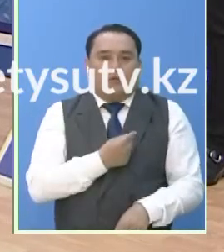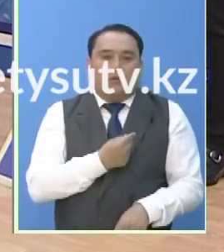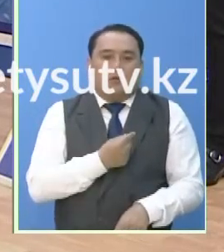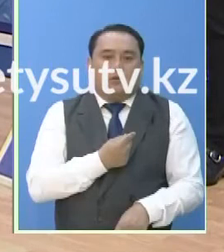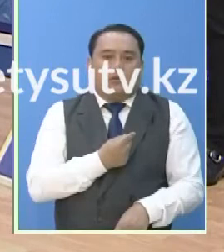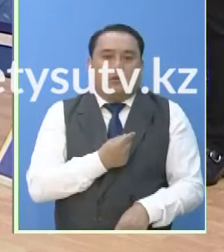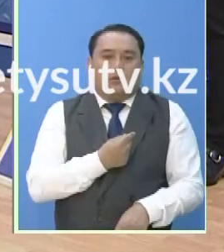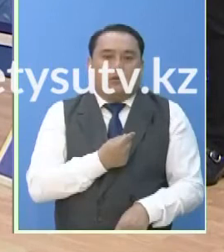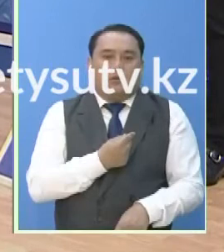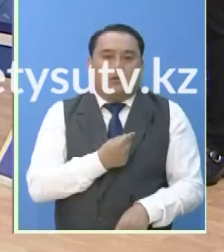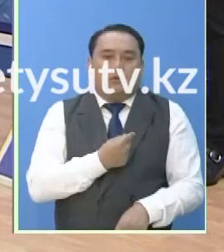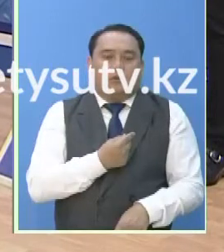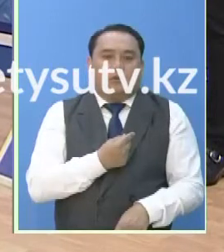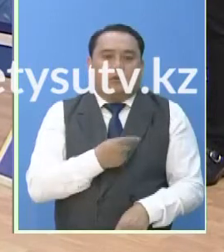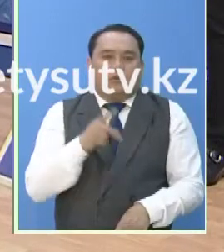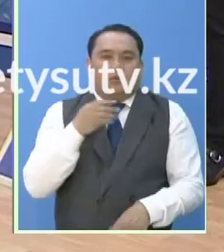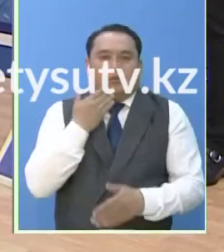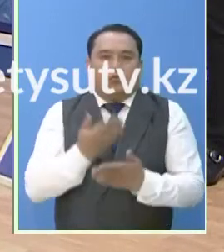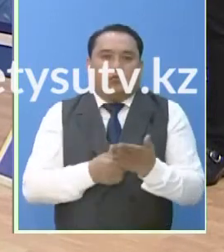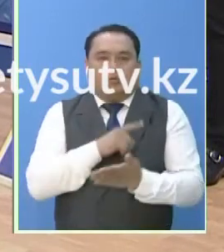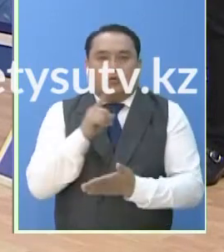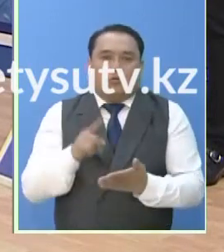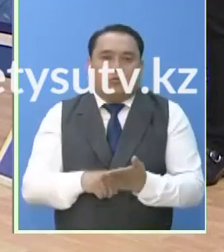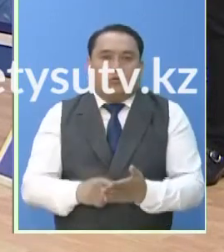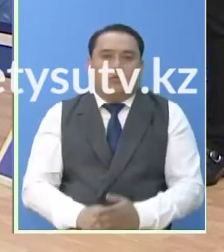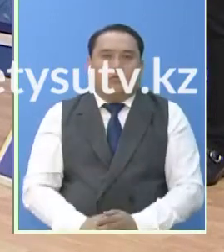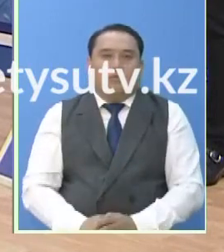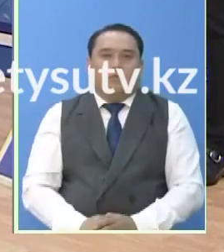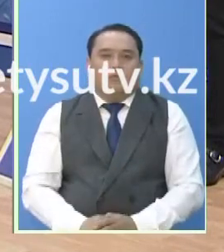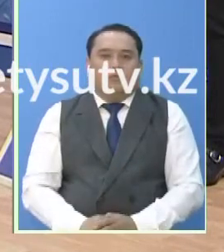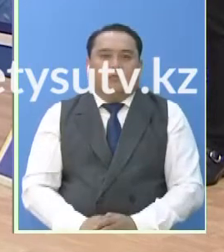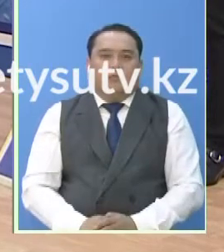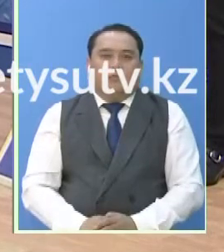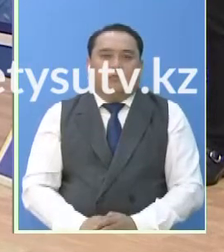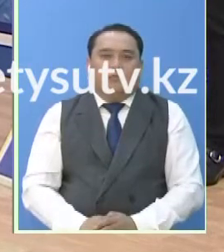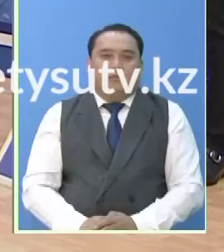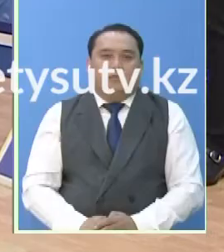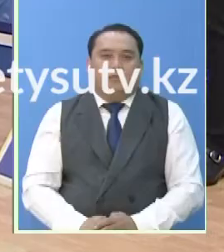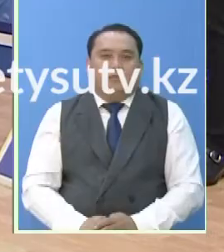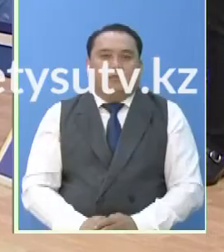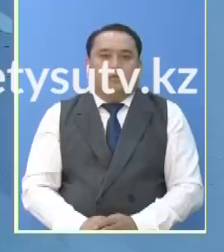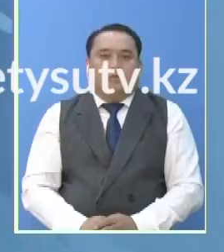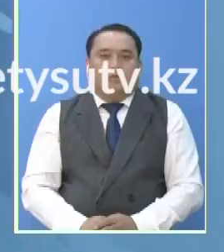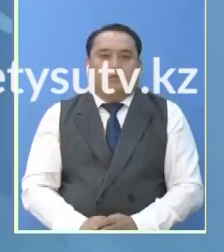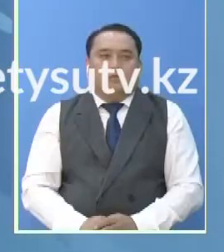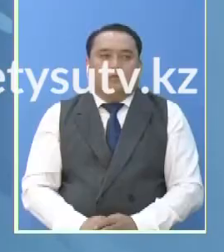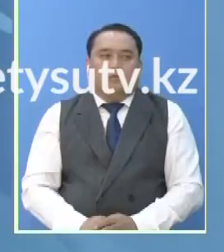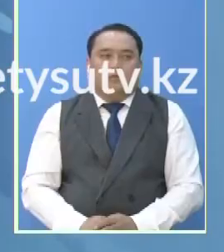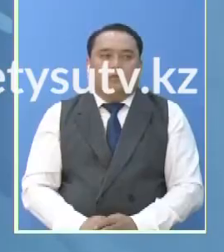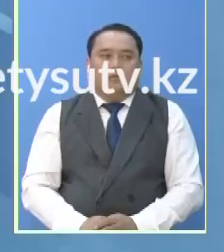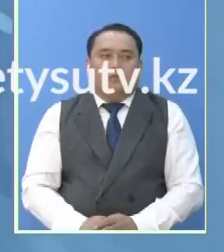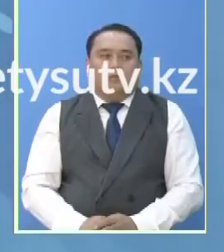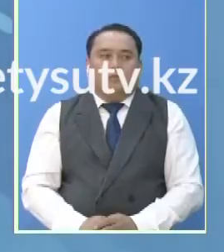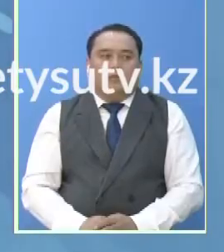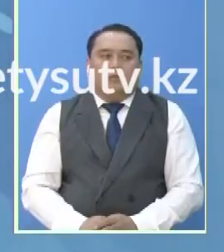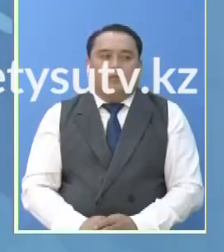кішкене аллергиям бар да, содан сұрайын дегенмін, сол жайында айтып беріп кетсеңіз. Рахмет көрермен сауалыңызға. Иә, эфирімізге